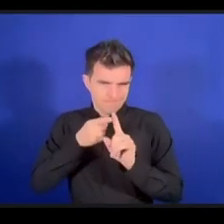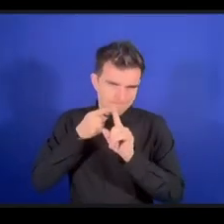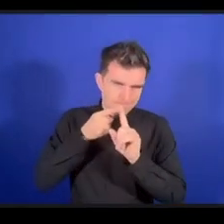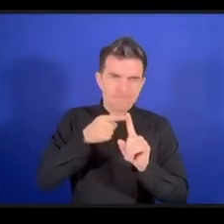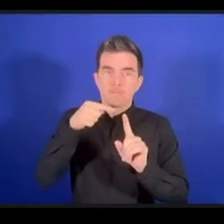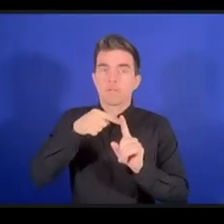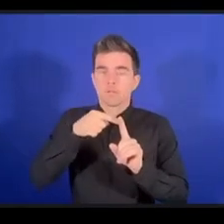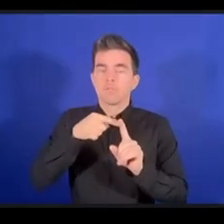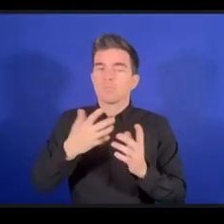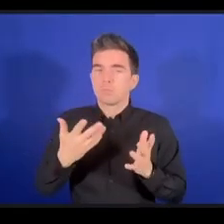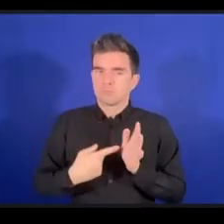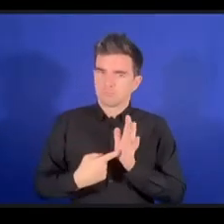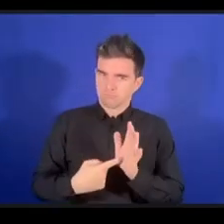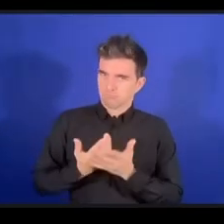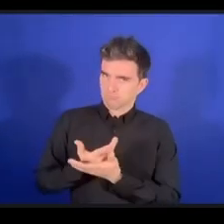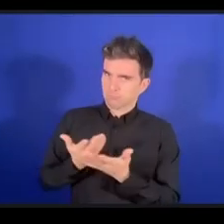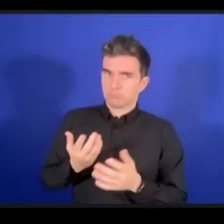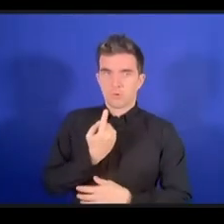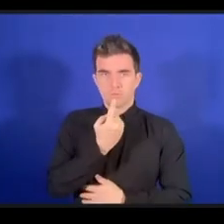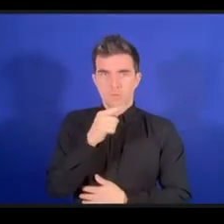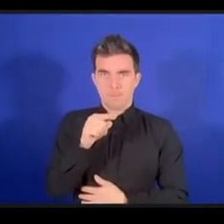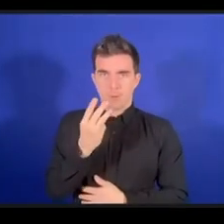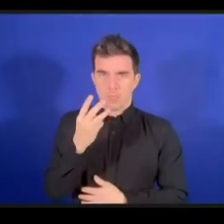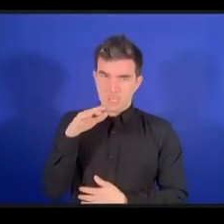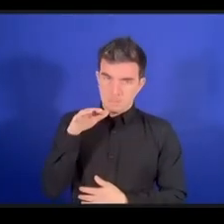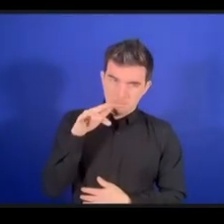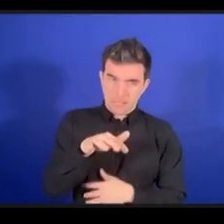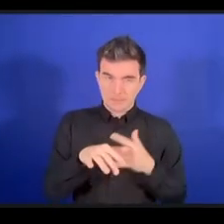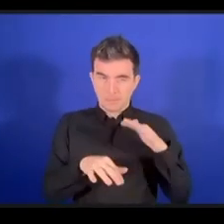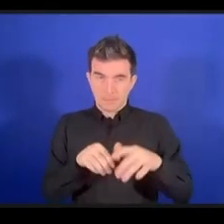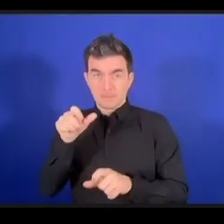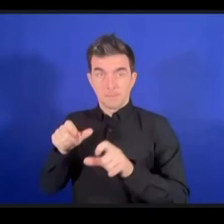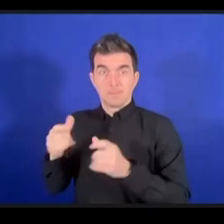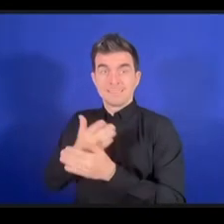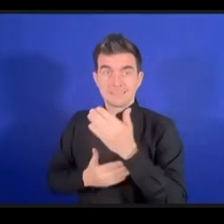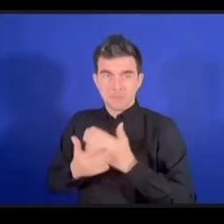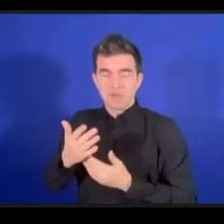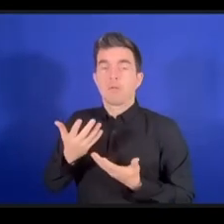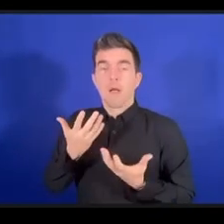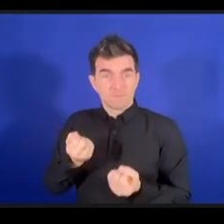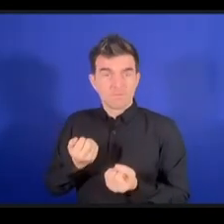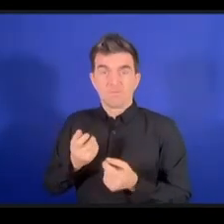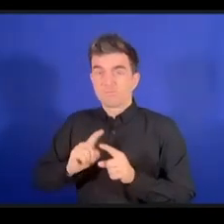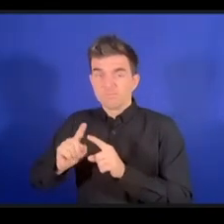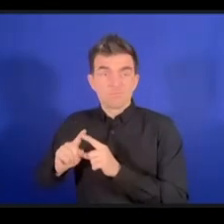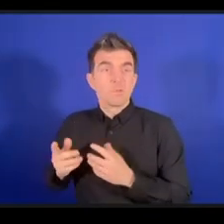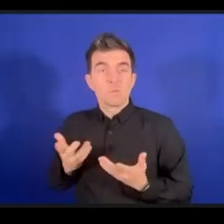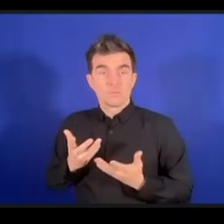这是不分性别、地域和国界的。